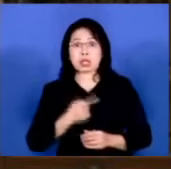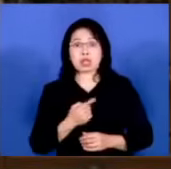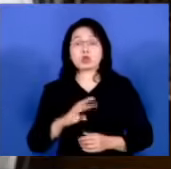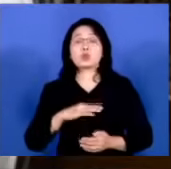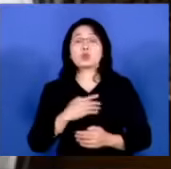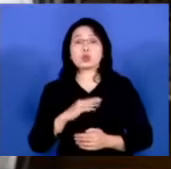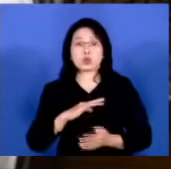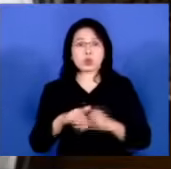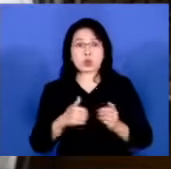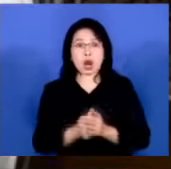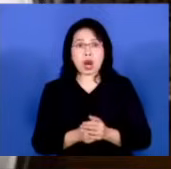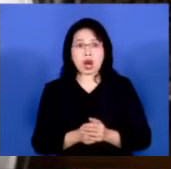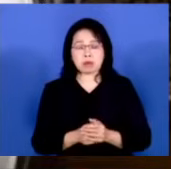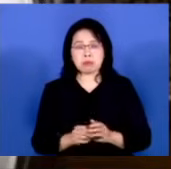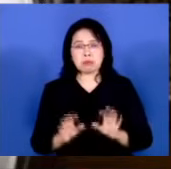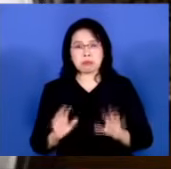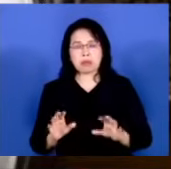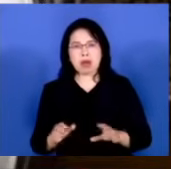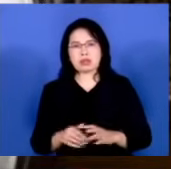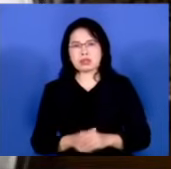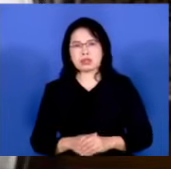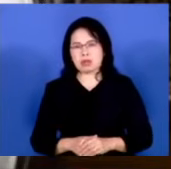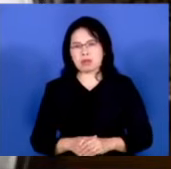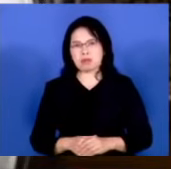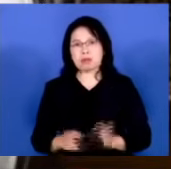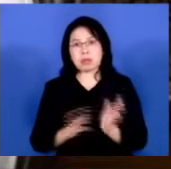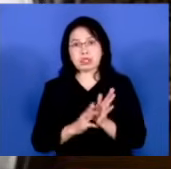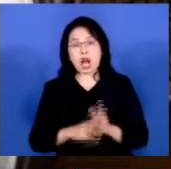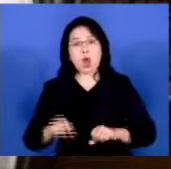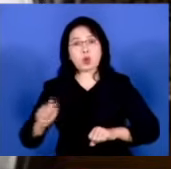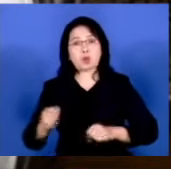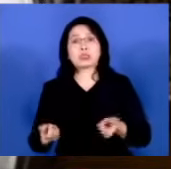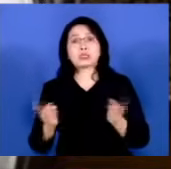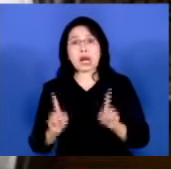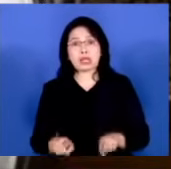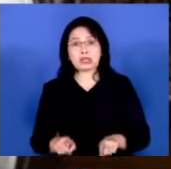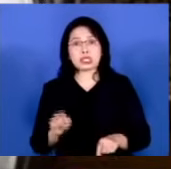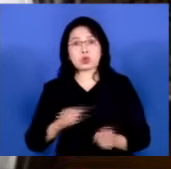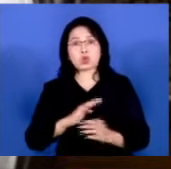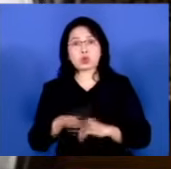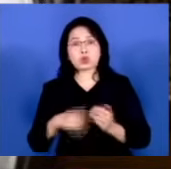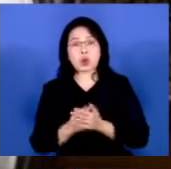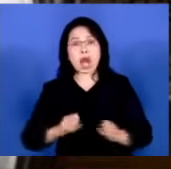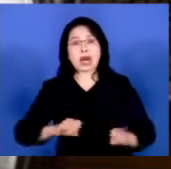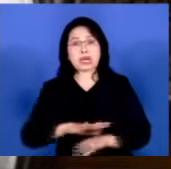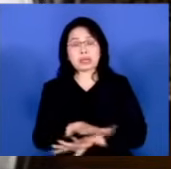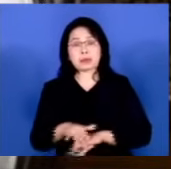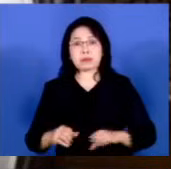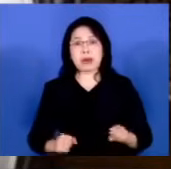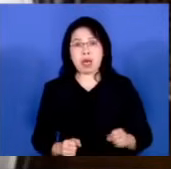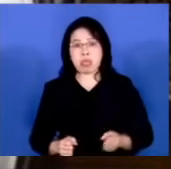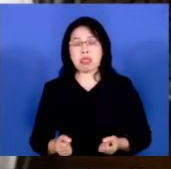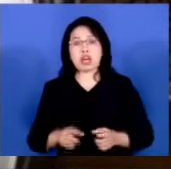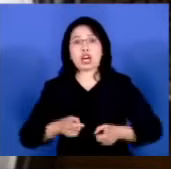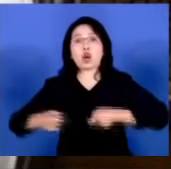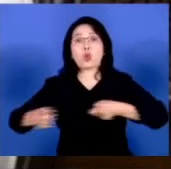bahwa berbagai manipulasi hukum kembali terjadi itu semua akibat praktik kekuasaan